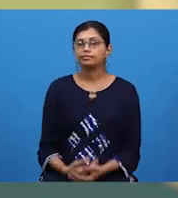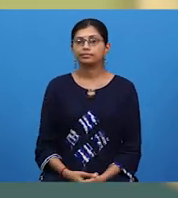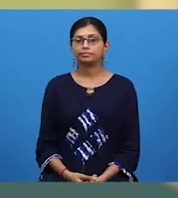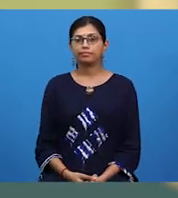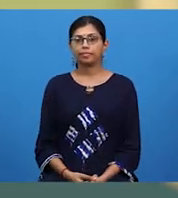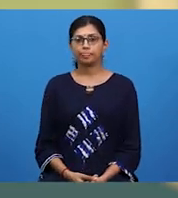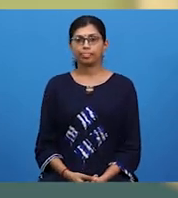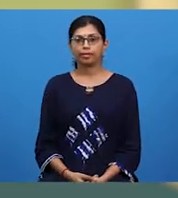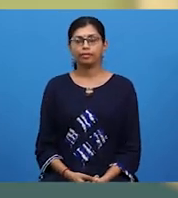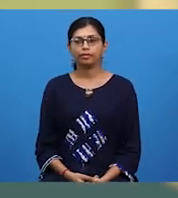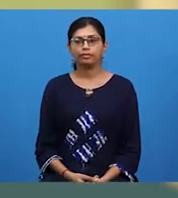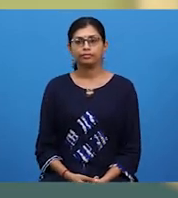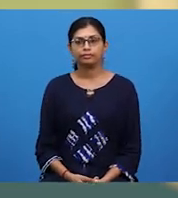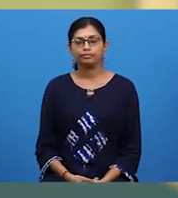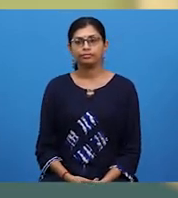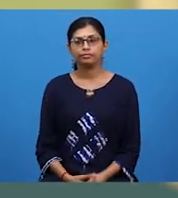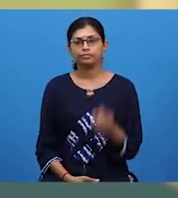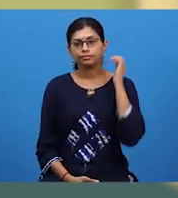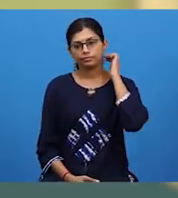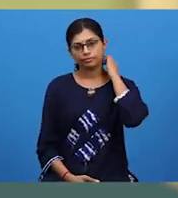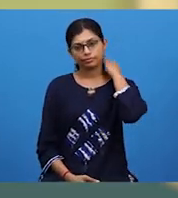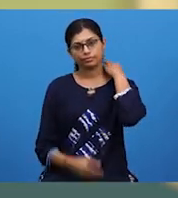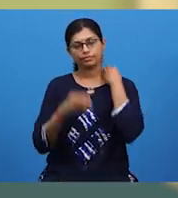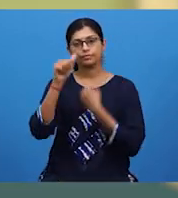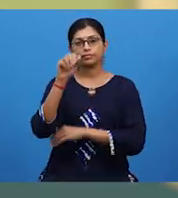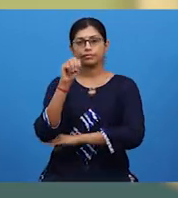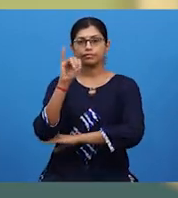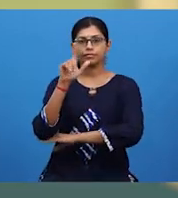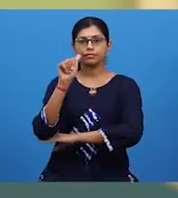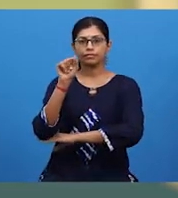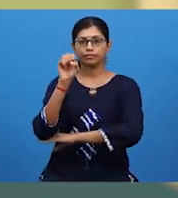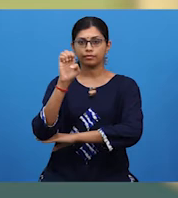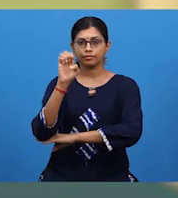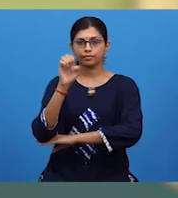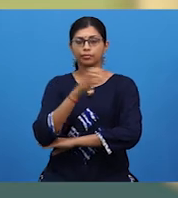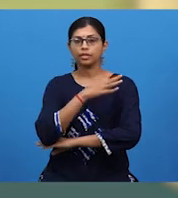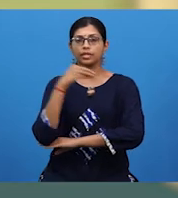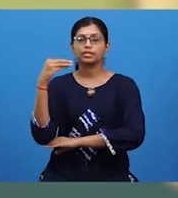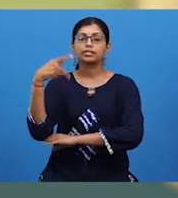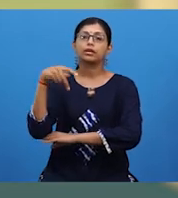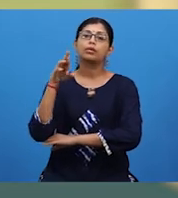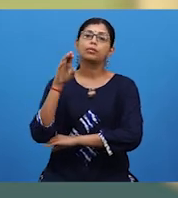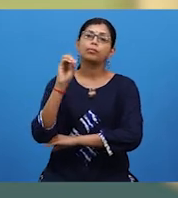Enzim amylase, protease dan lipase merupakan contoh enzim dalam pencernaan.